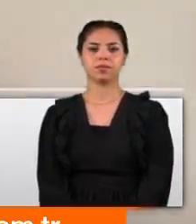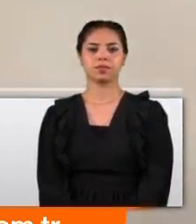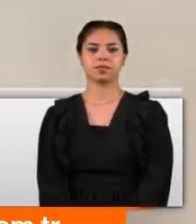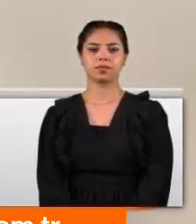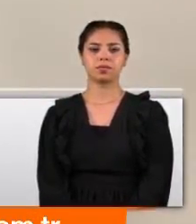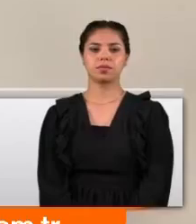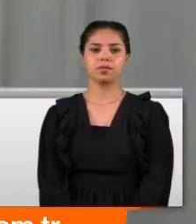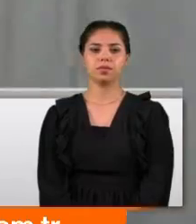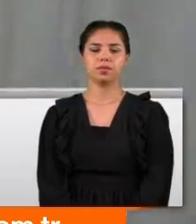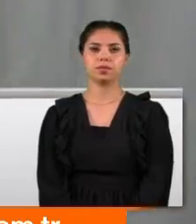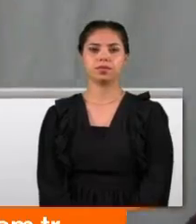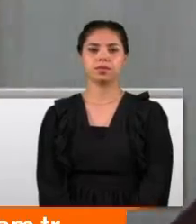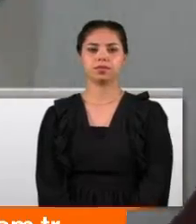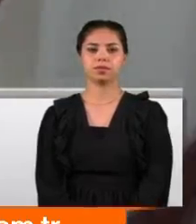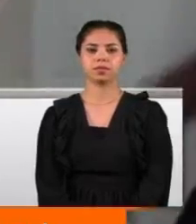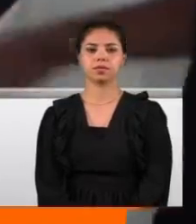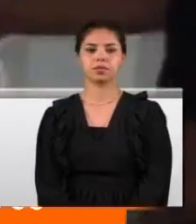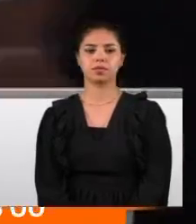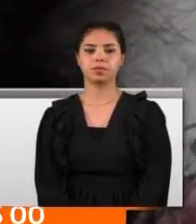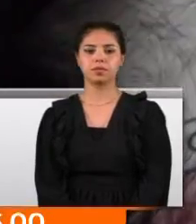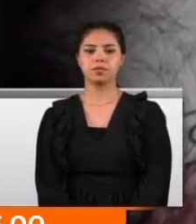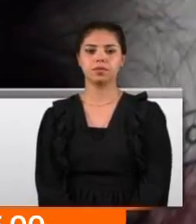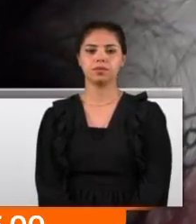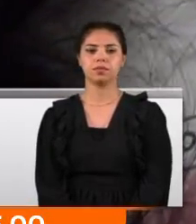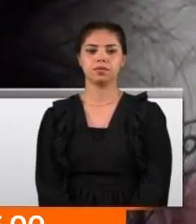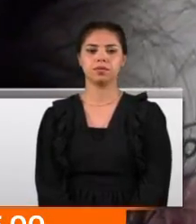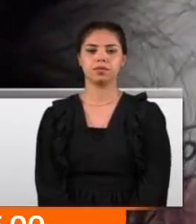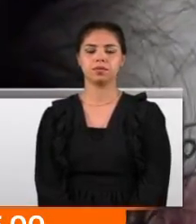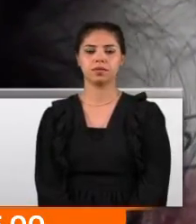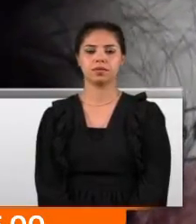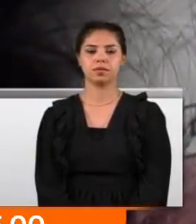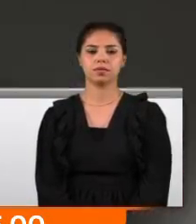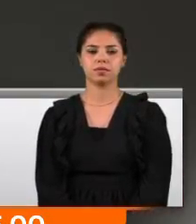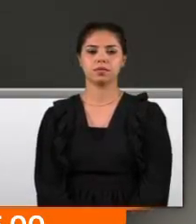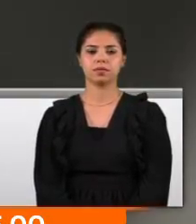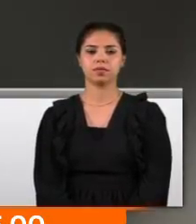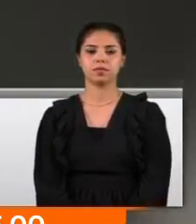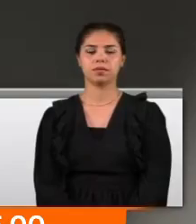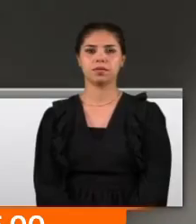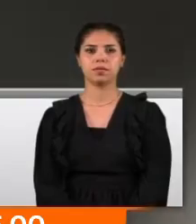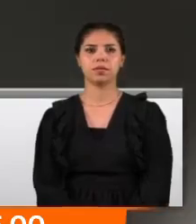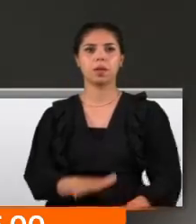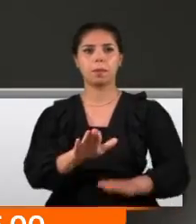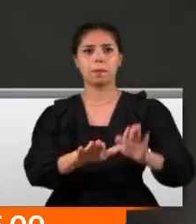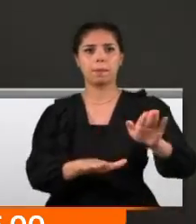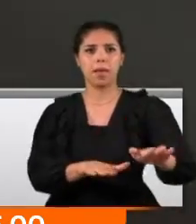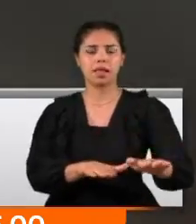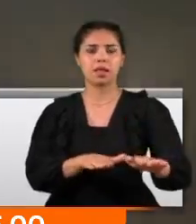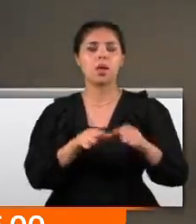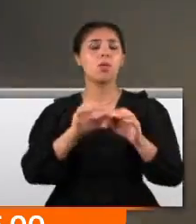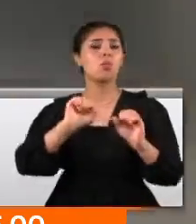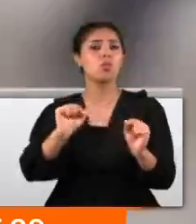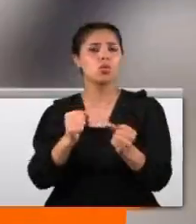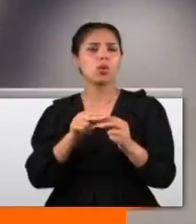Zamanla yatıyoruz. Geçmiş olsun. Siz iyisiniz değil mi? Çok. Üzerine bastıkları buz kırılmış,